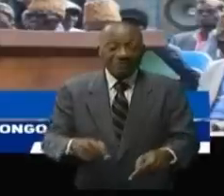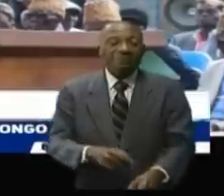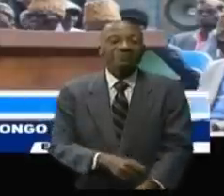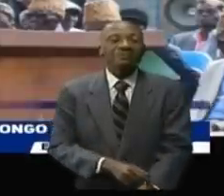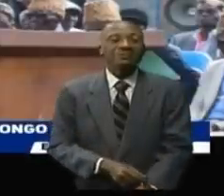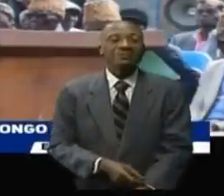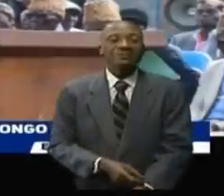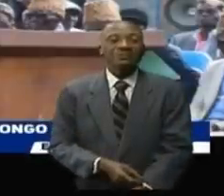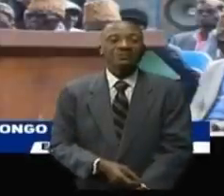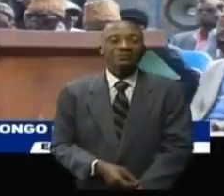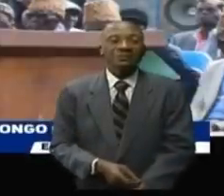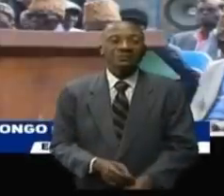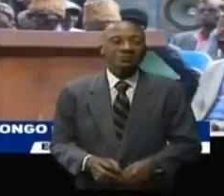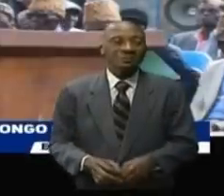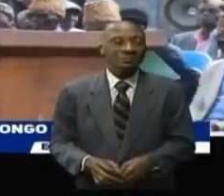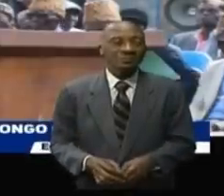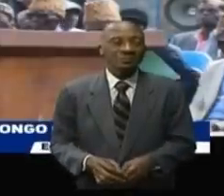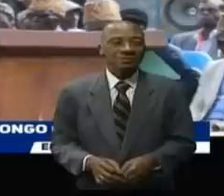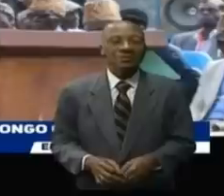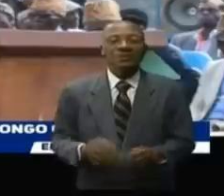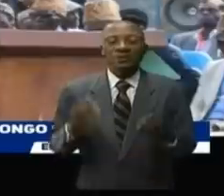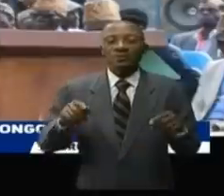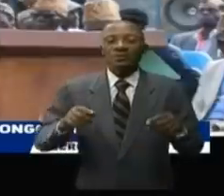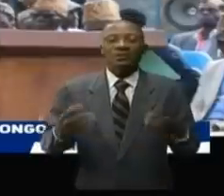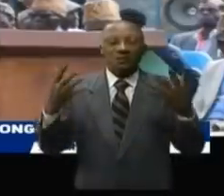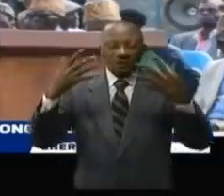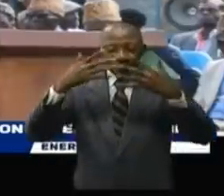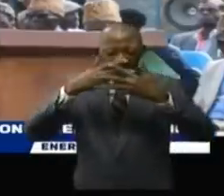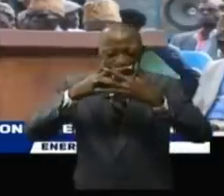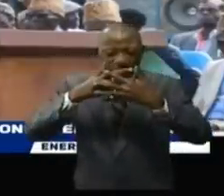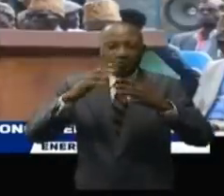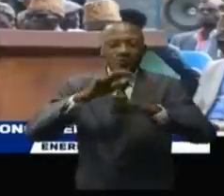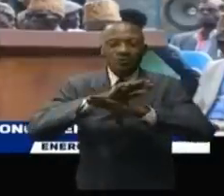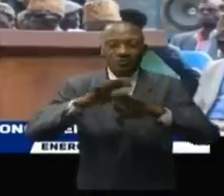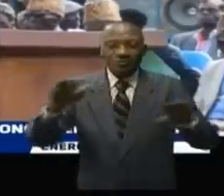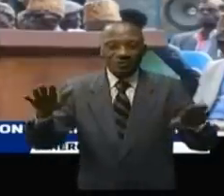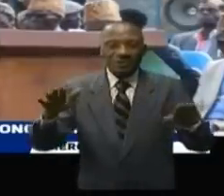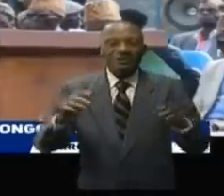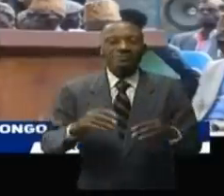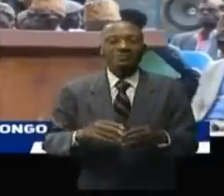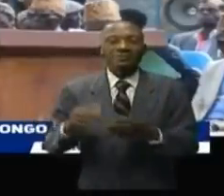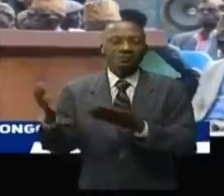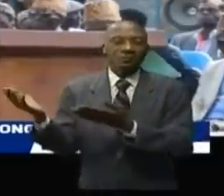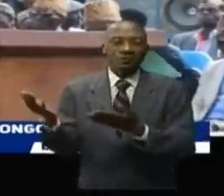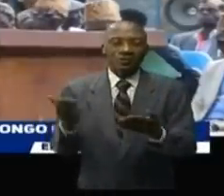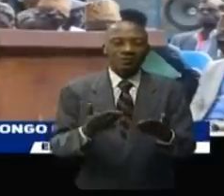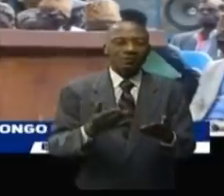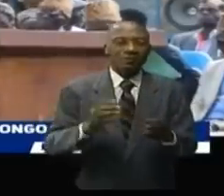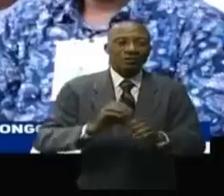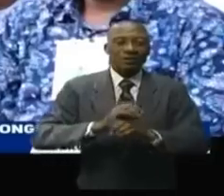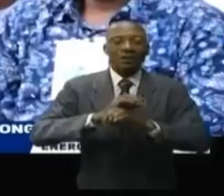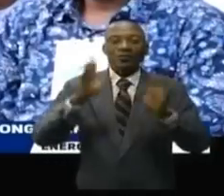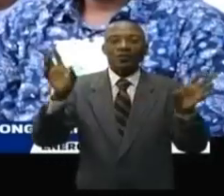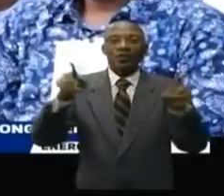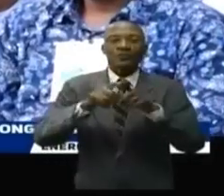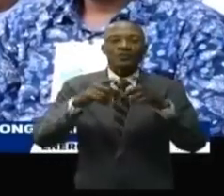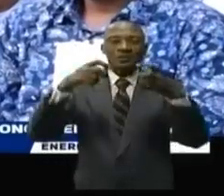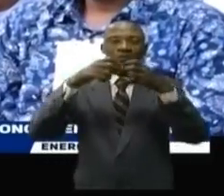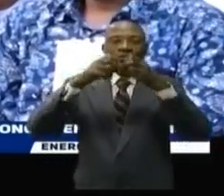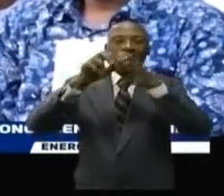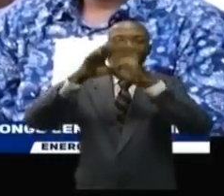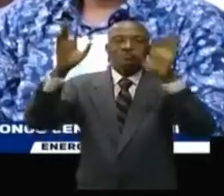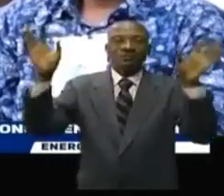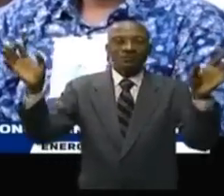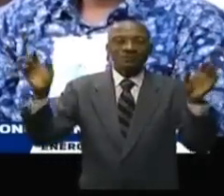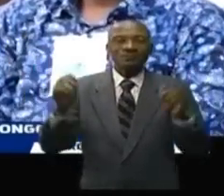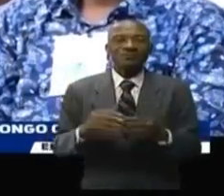nuits interminables d'obscurité, va enfin apporter la joie de l'électrification. Ce jour